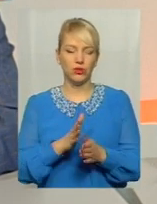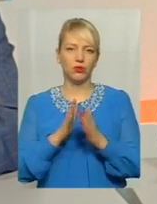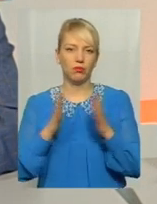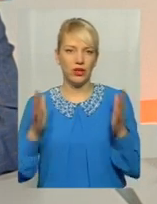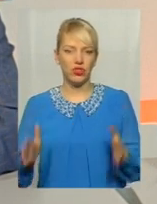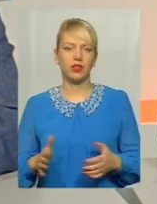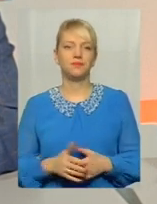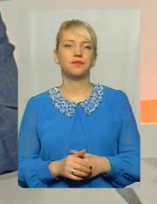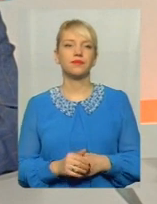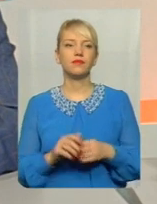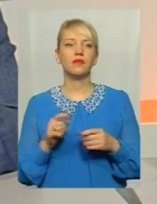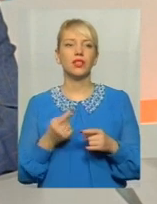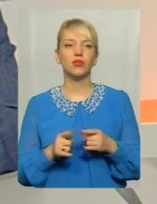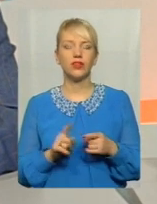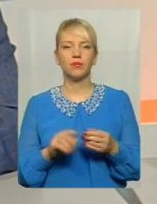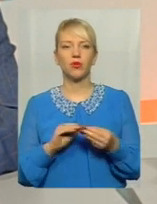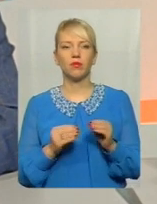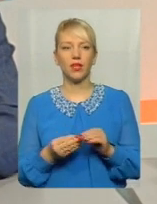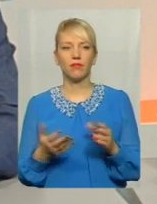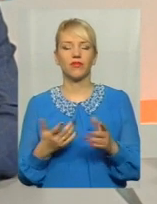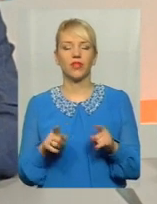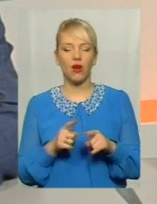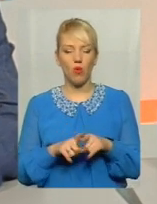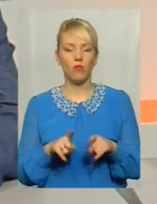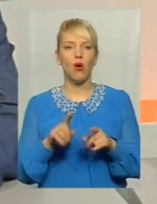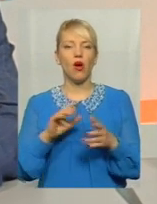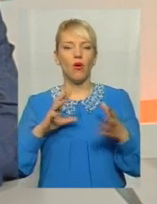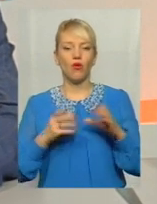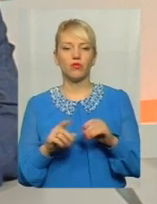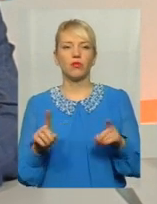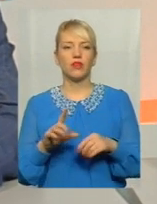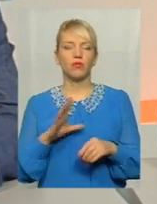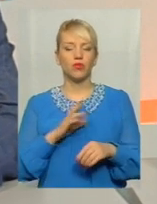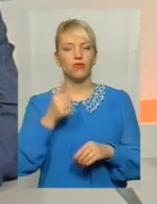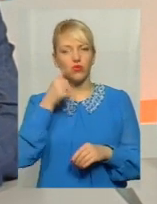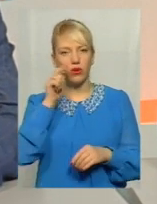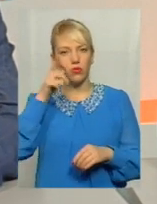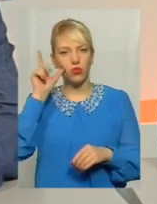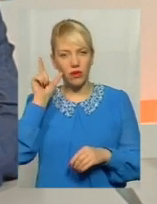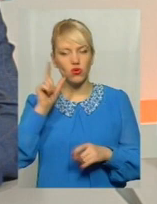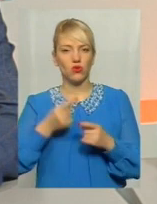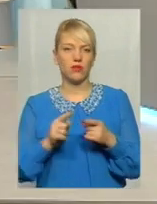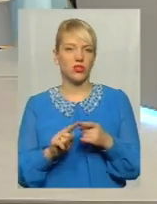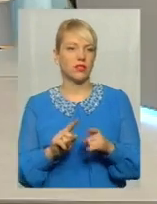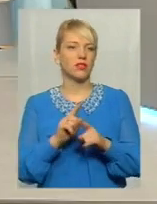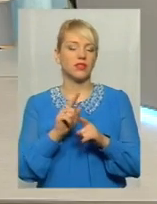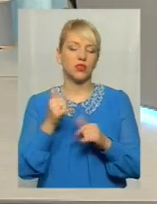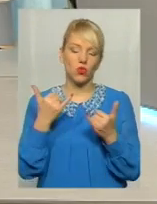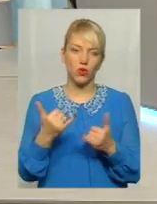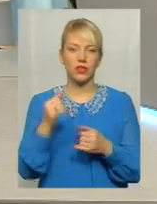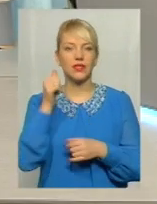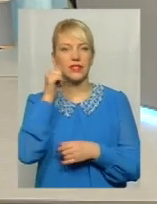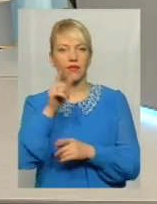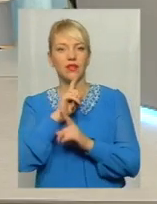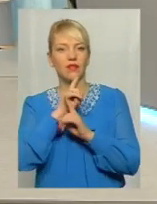більше. Тобто тих проблем в такому обсязі, як вони були вчора, позавчора, їх сьогодні і завтра, ми сподіваємося,